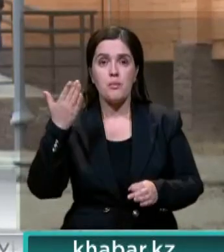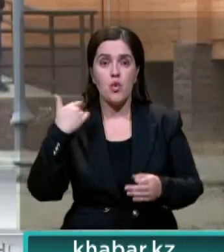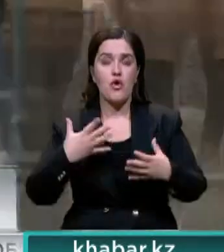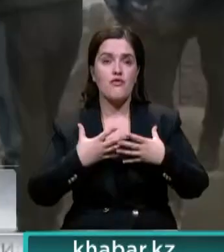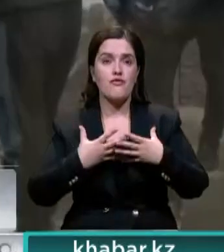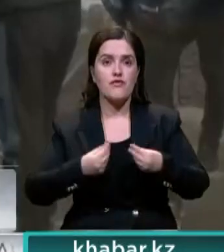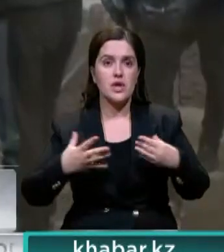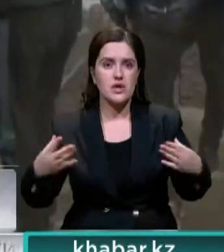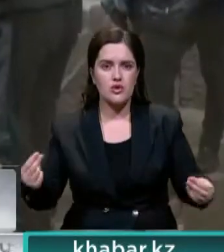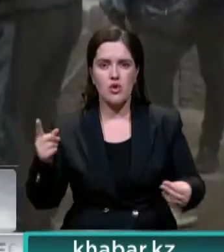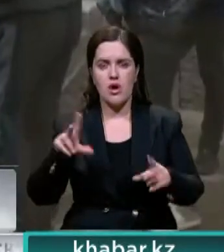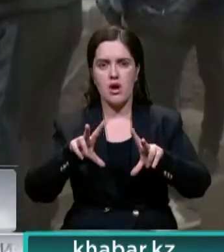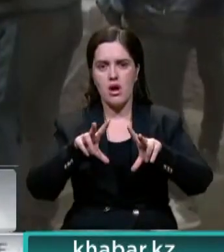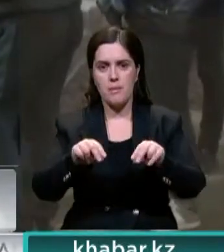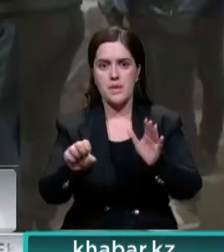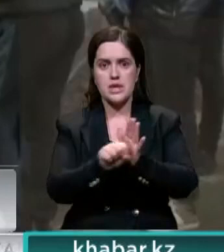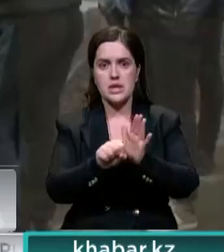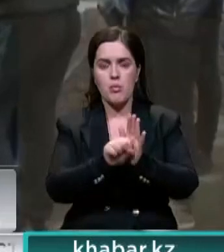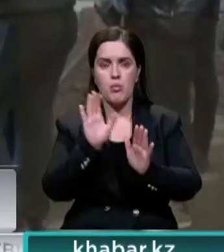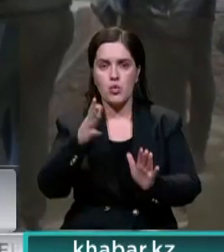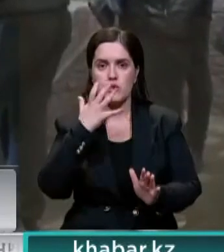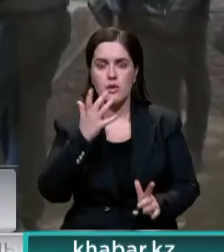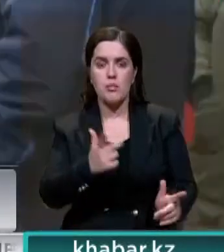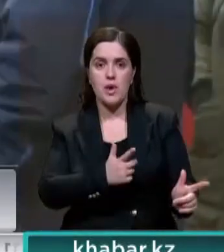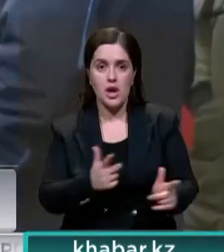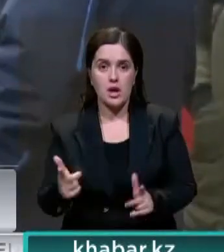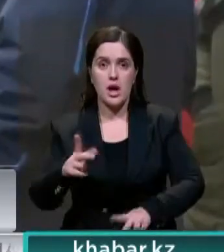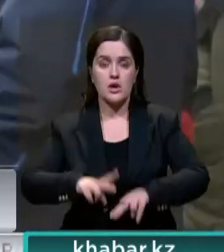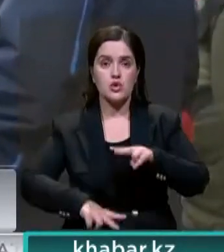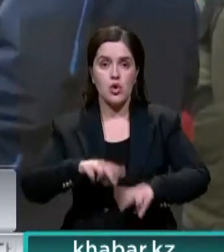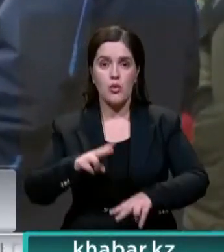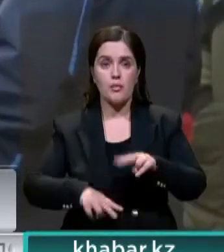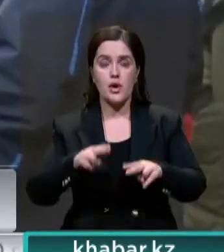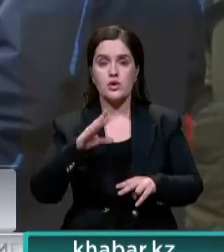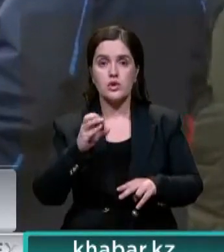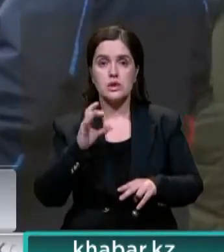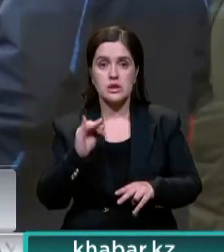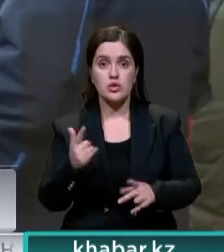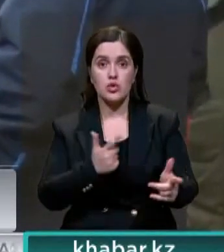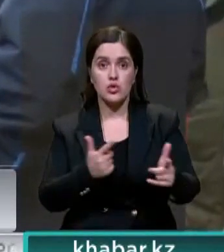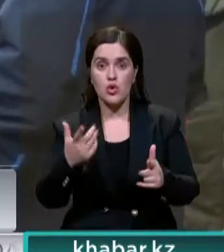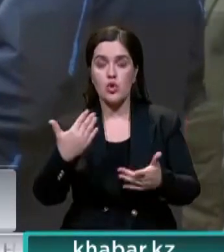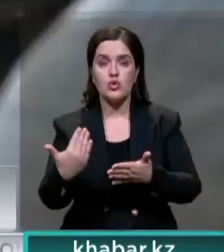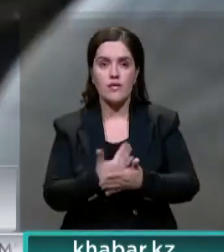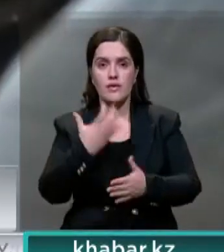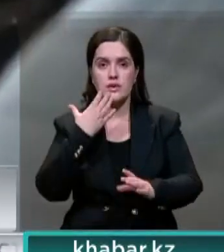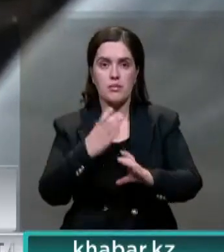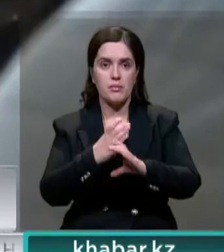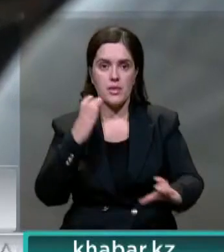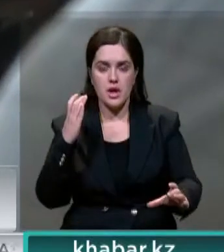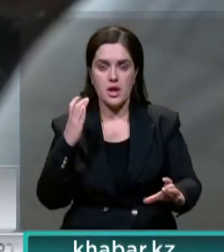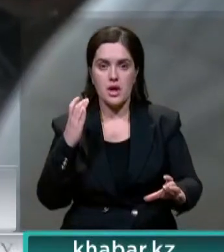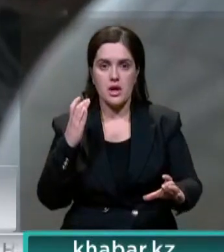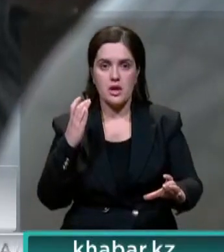Тогда новоселам обещали, что зимой в домах будет тепло. Для этого в строящийся микрорайон Достык прокладывают новую тепломагистраль. Вести в